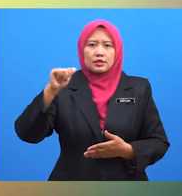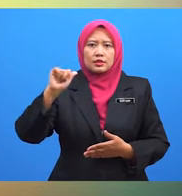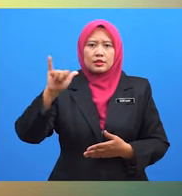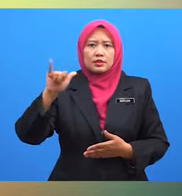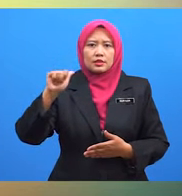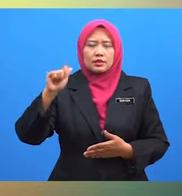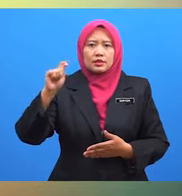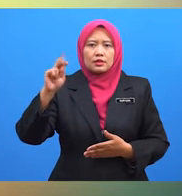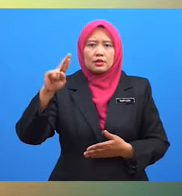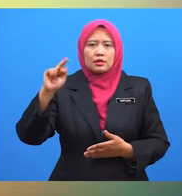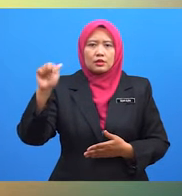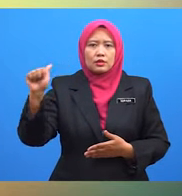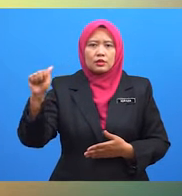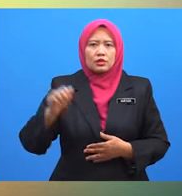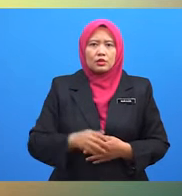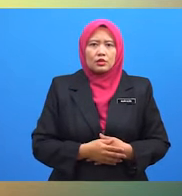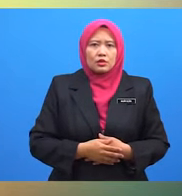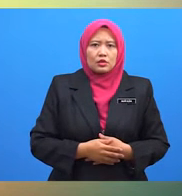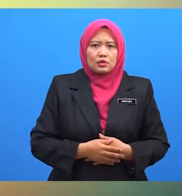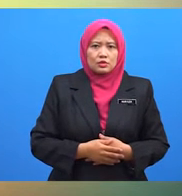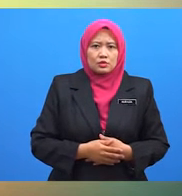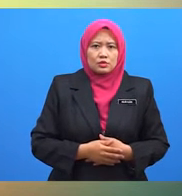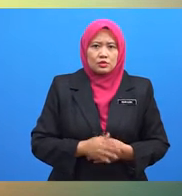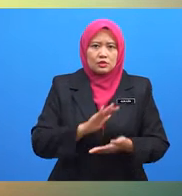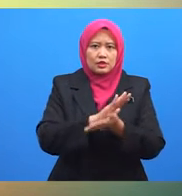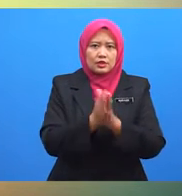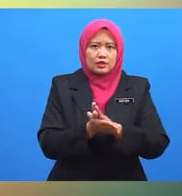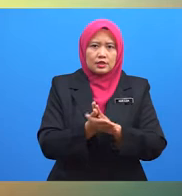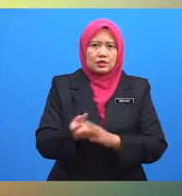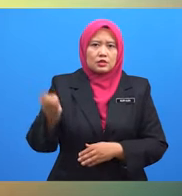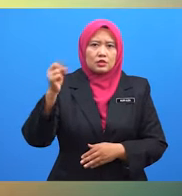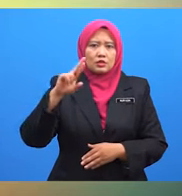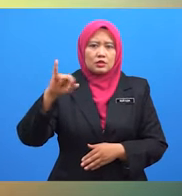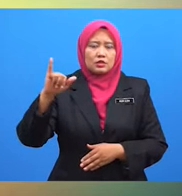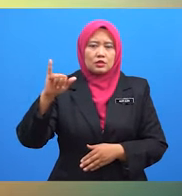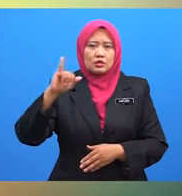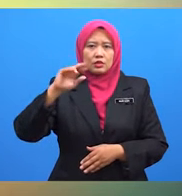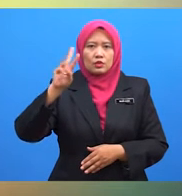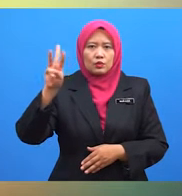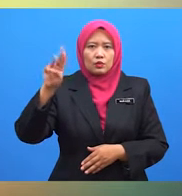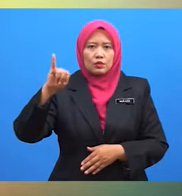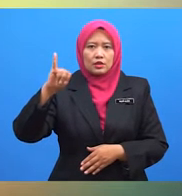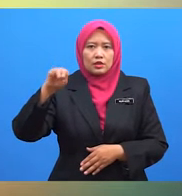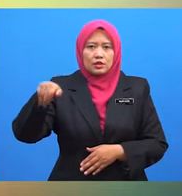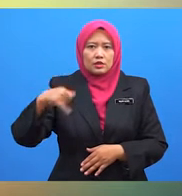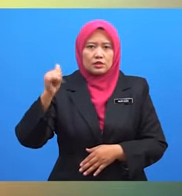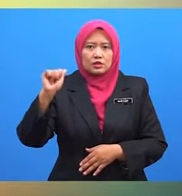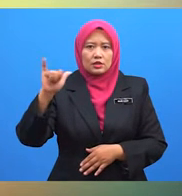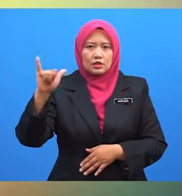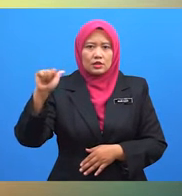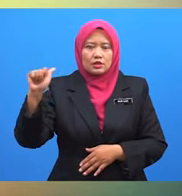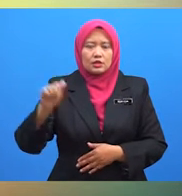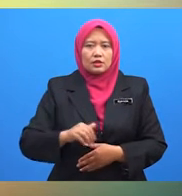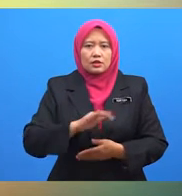kejayaan, menjadikan Sriwijaya dan menjadikan makmur. Batu bersurat yang